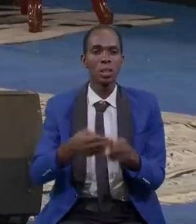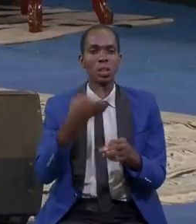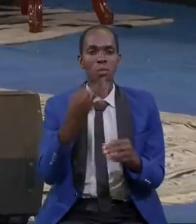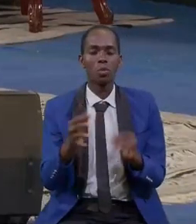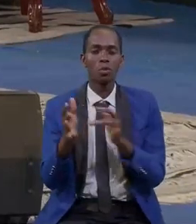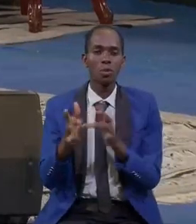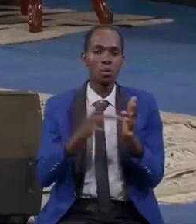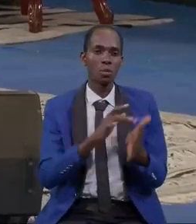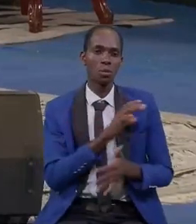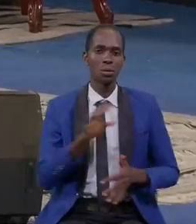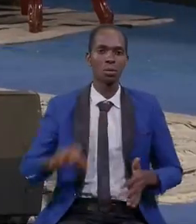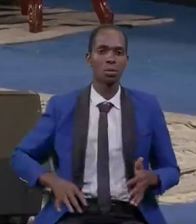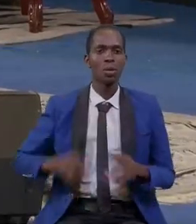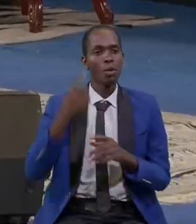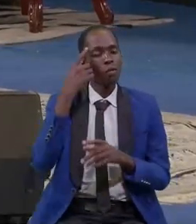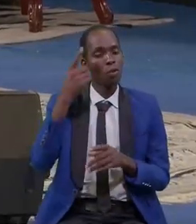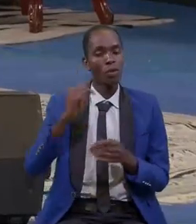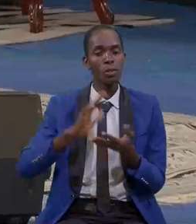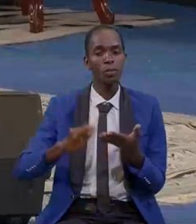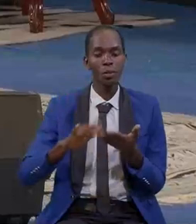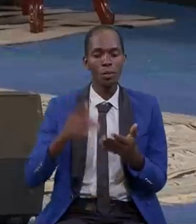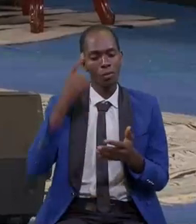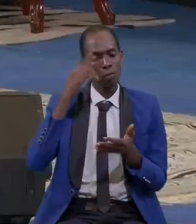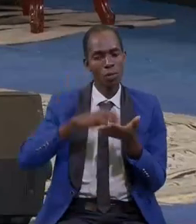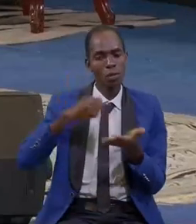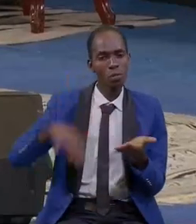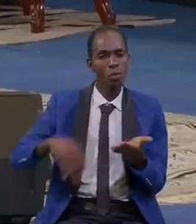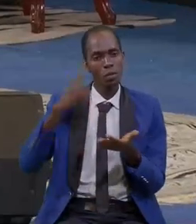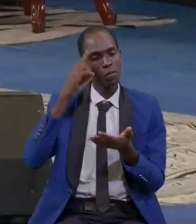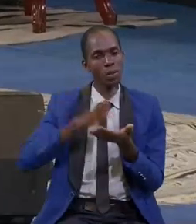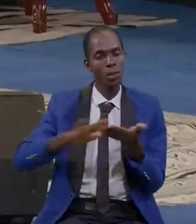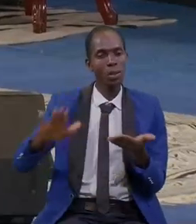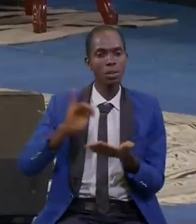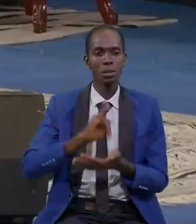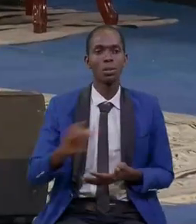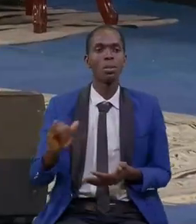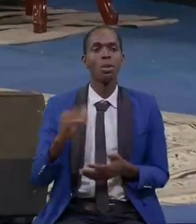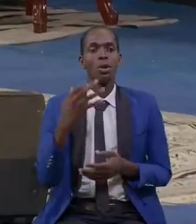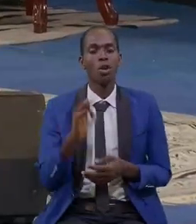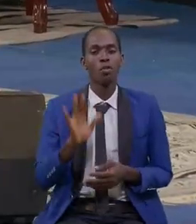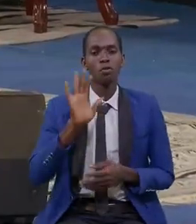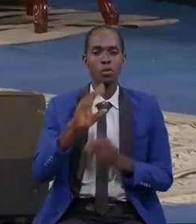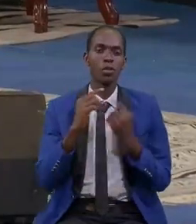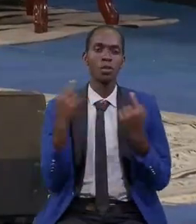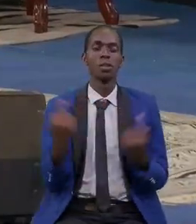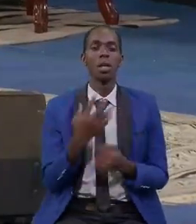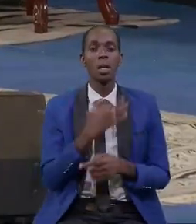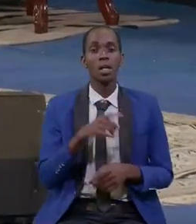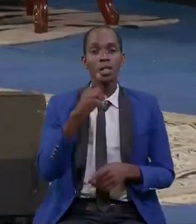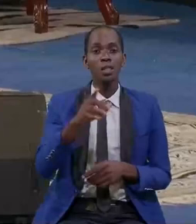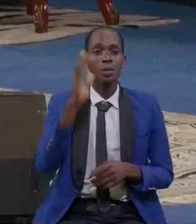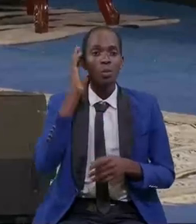Jésus-Christ pour la rémission, pour le pardon de vos péchés, et vous